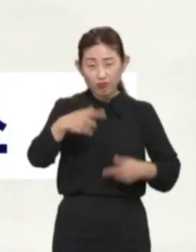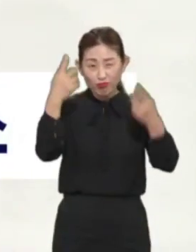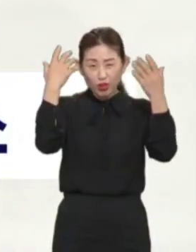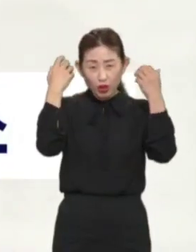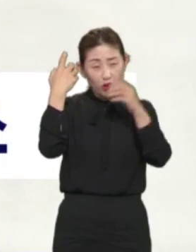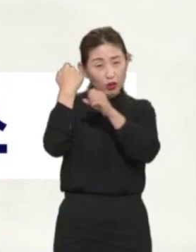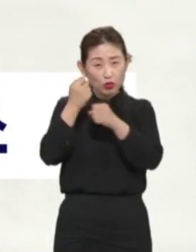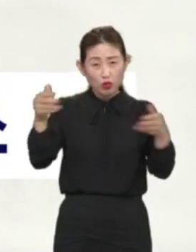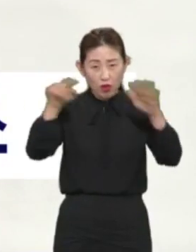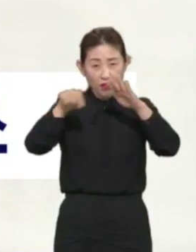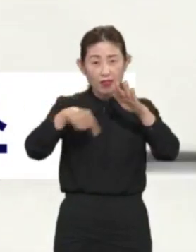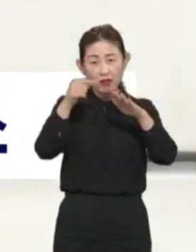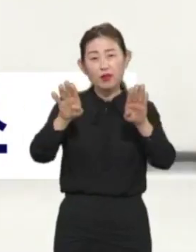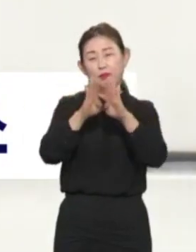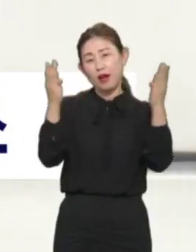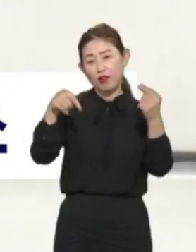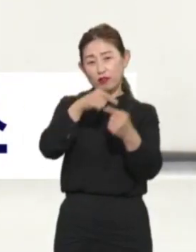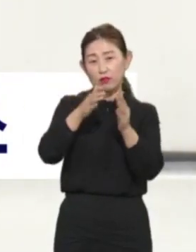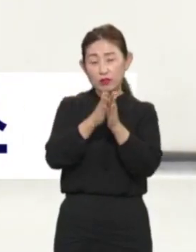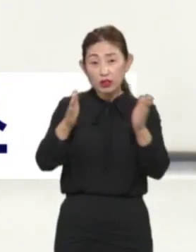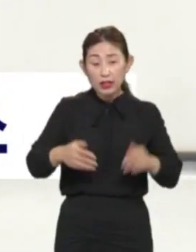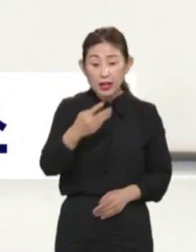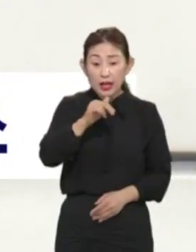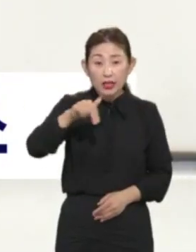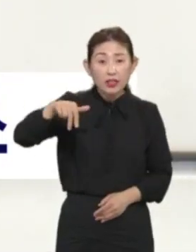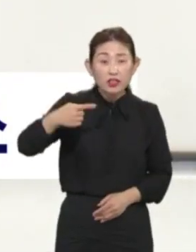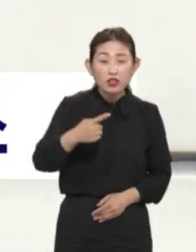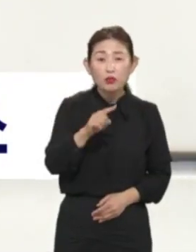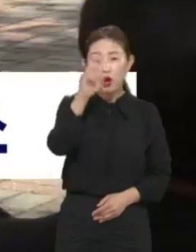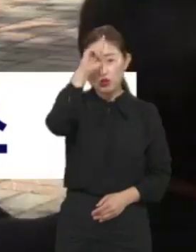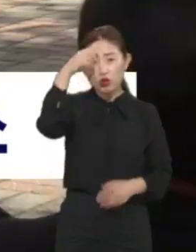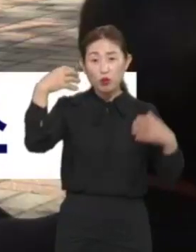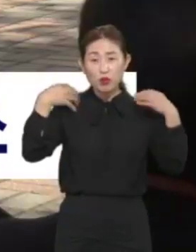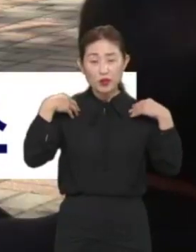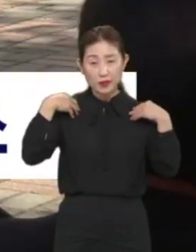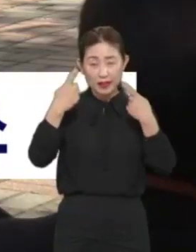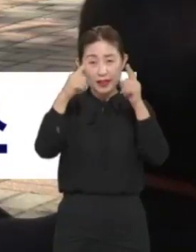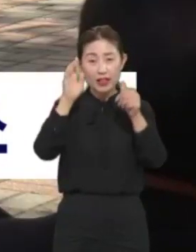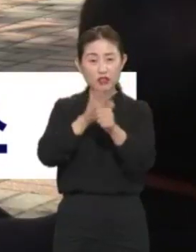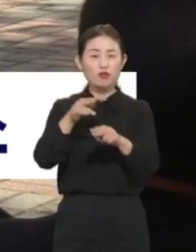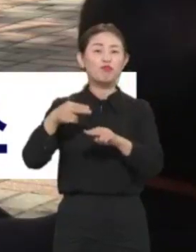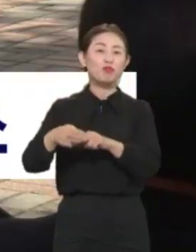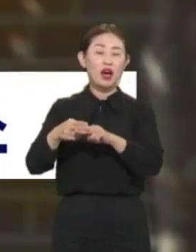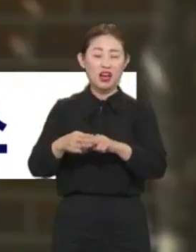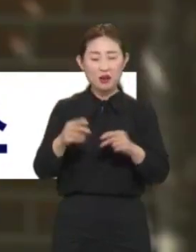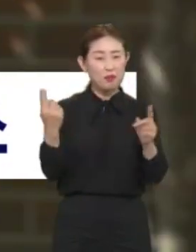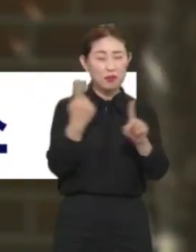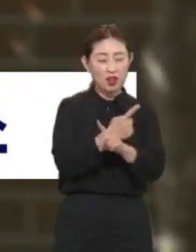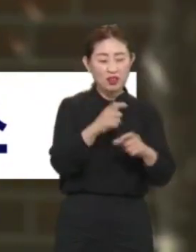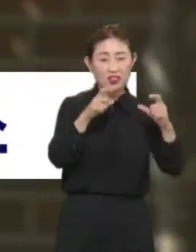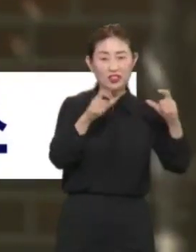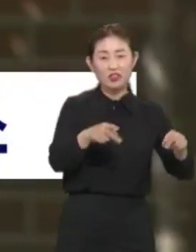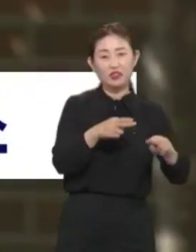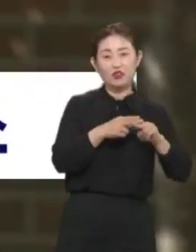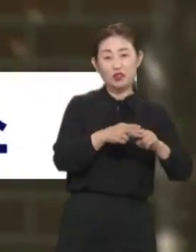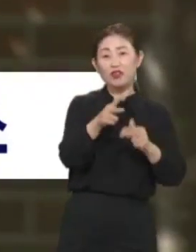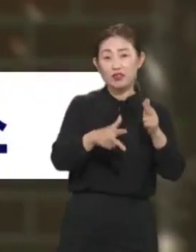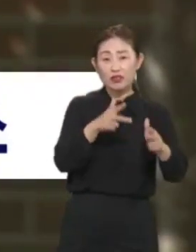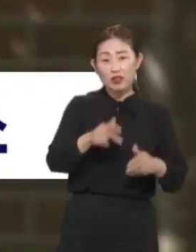개소하고 운영에 들어갔습니다. 라이즈는 중앙부처가 주도하던 대학 지원 방식을 지역 주도로 전환하는